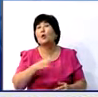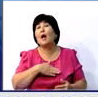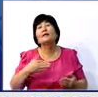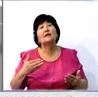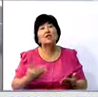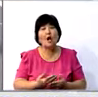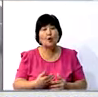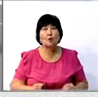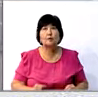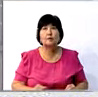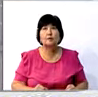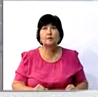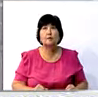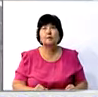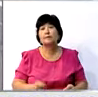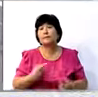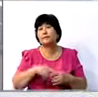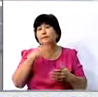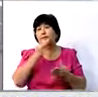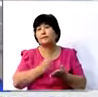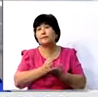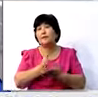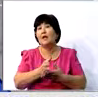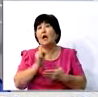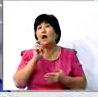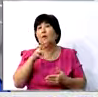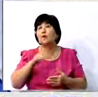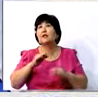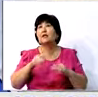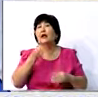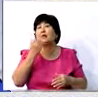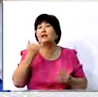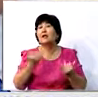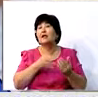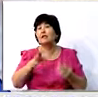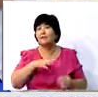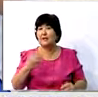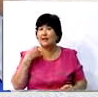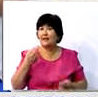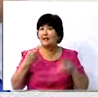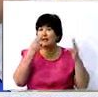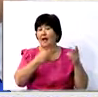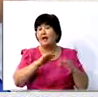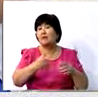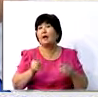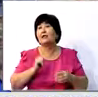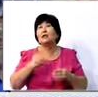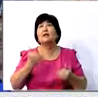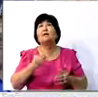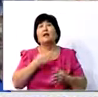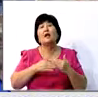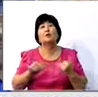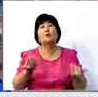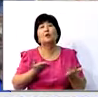Жангру». Это ответный визит акмолинских детей. Ранее в гостях у них побывали кызылординцы. Ребят ждал самый радушный